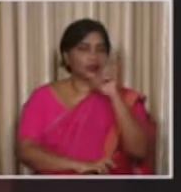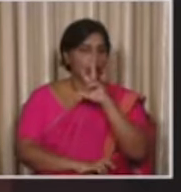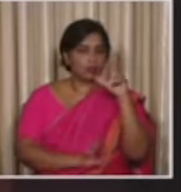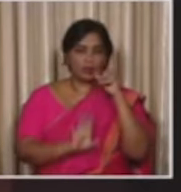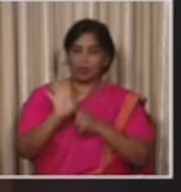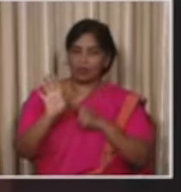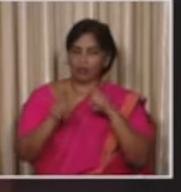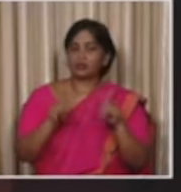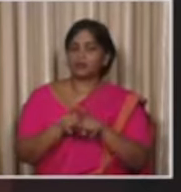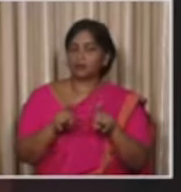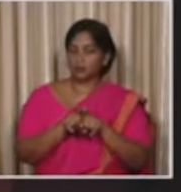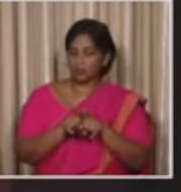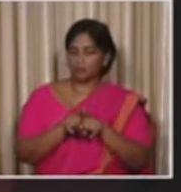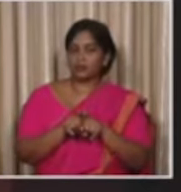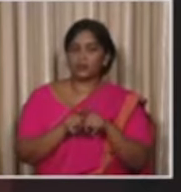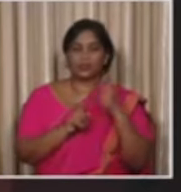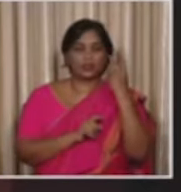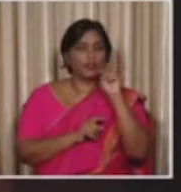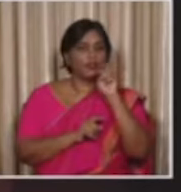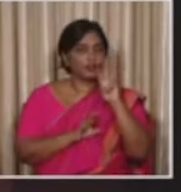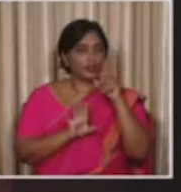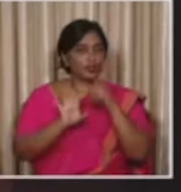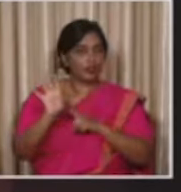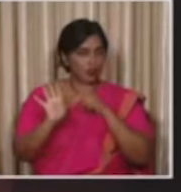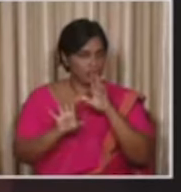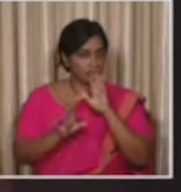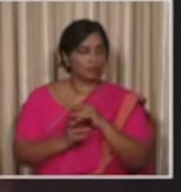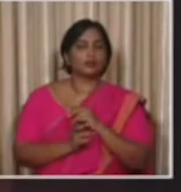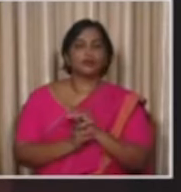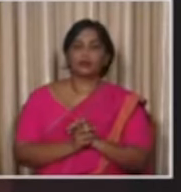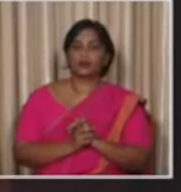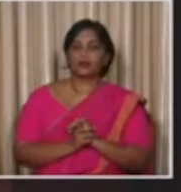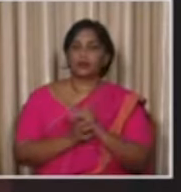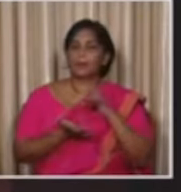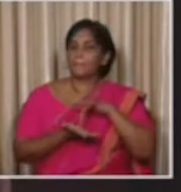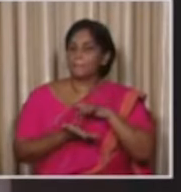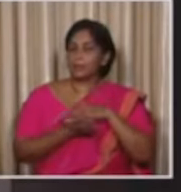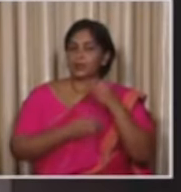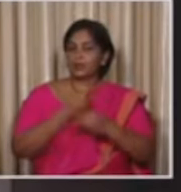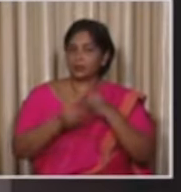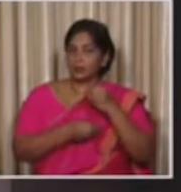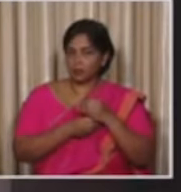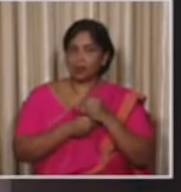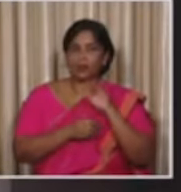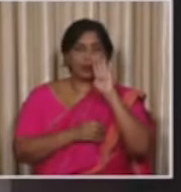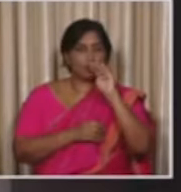2018 වර්ෂයට සාපේක්ෂව 2023 වර්ෂය වන විට මධ්‍ය පරිමාණ ව්‍යාපාර